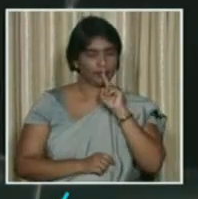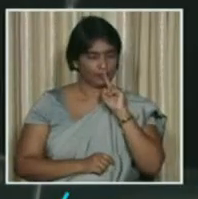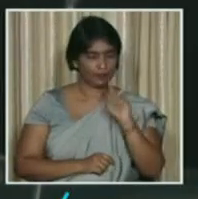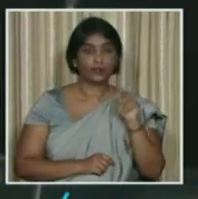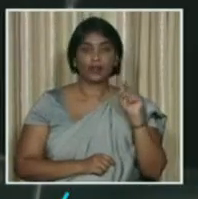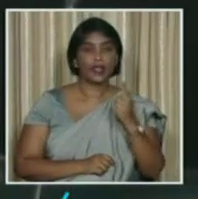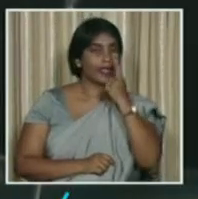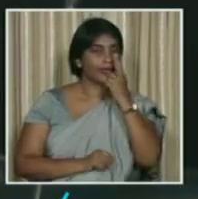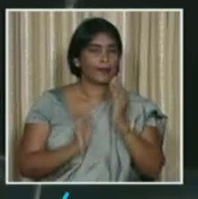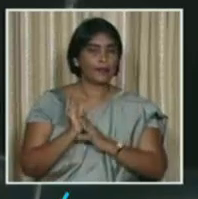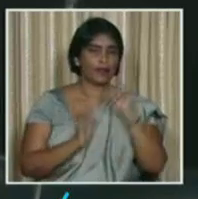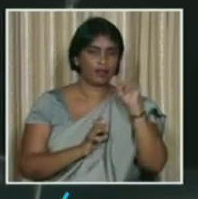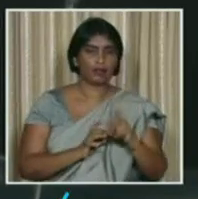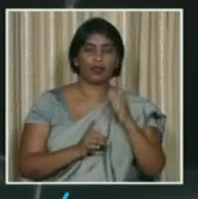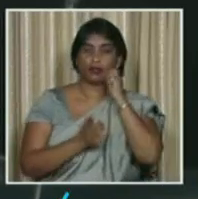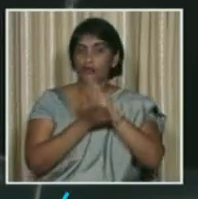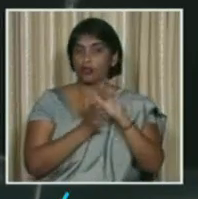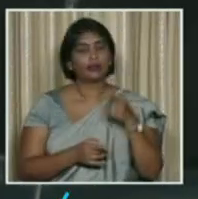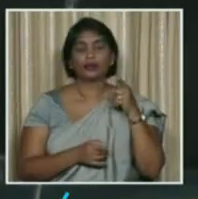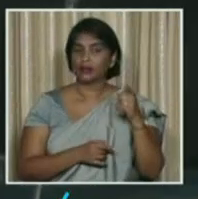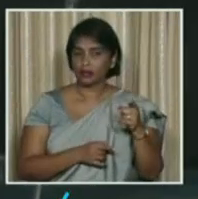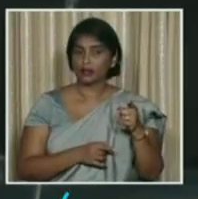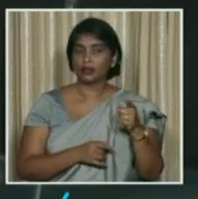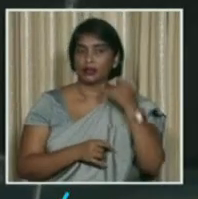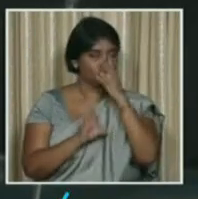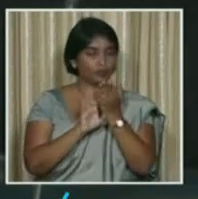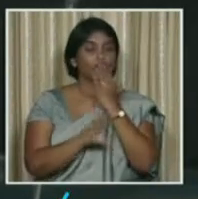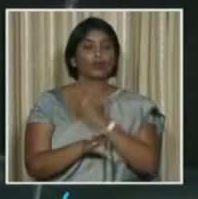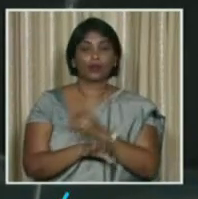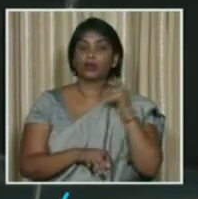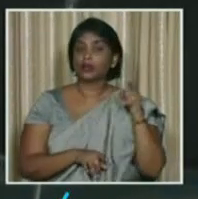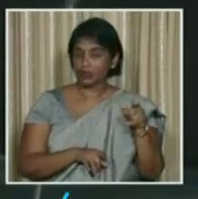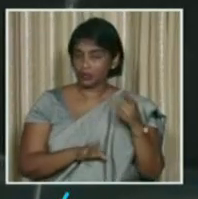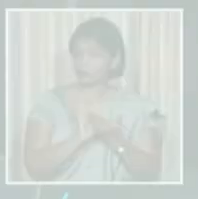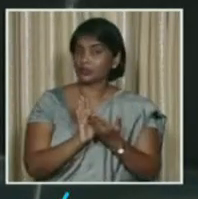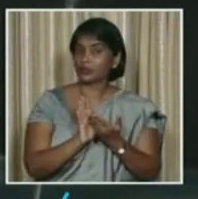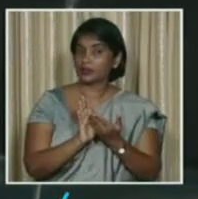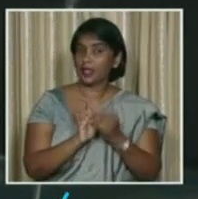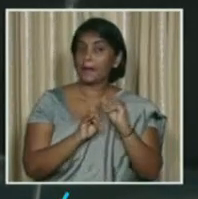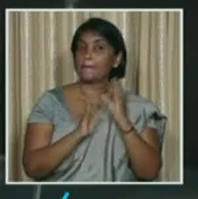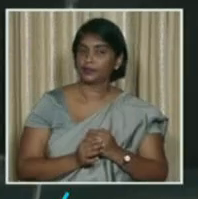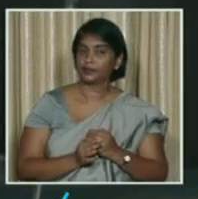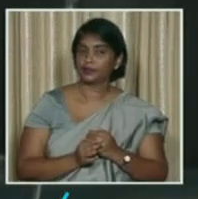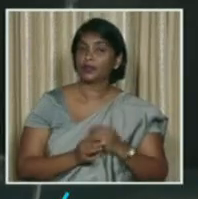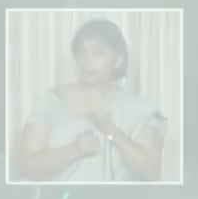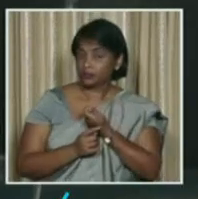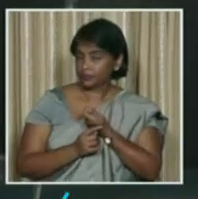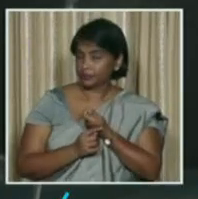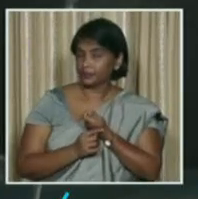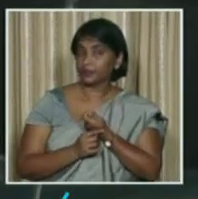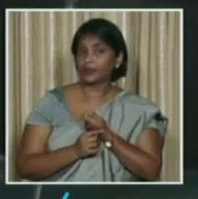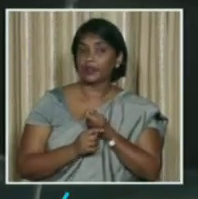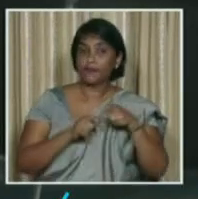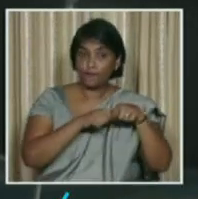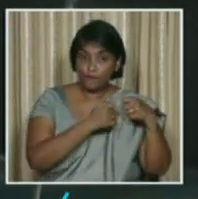කරනවා. එක සමාජ මහජන උපයෝගිතා කොමිසම වෙන්නේ නැහැ. සමග ජන බලවේගයේ එතුමන්ලත් ඉදිරිපත් කරපු ප්‍රතිපත්තියේ තිබුණේ ගාස්තු